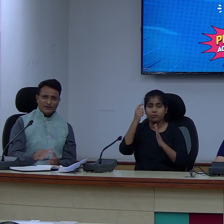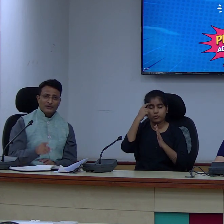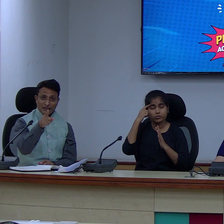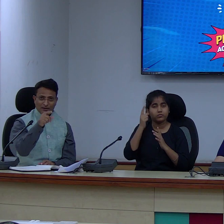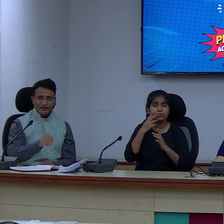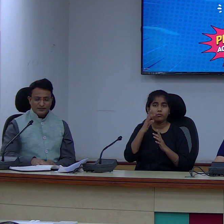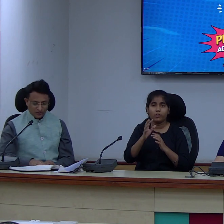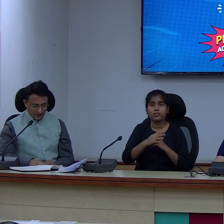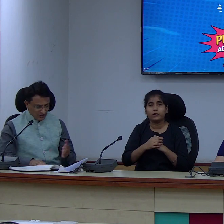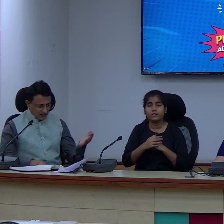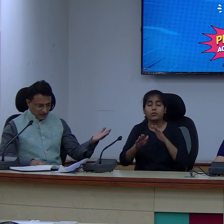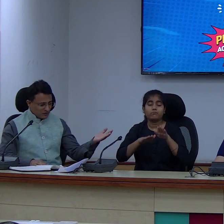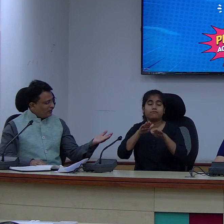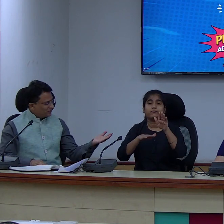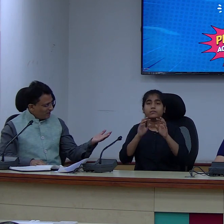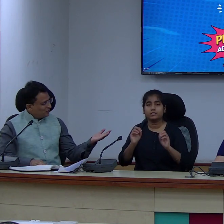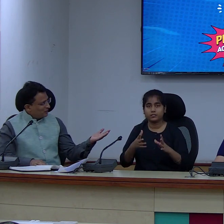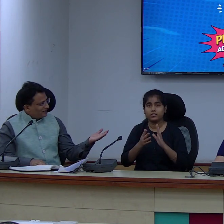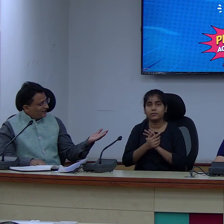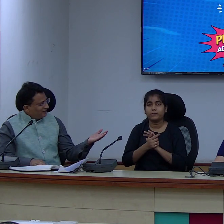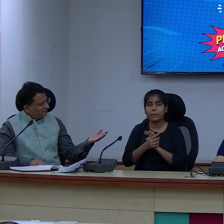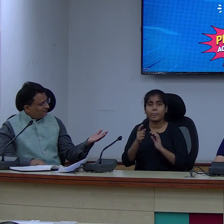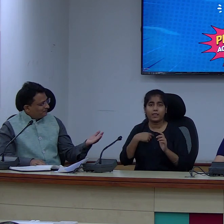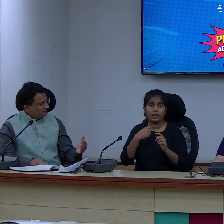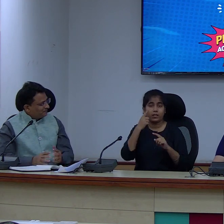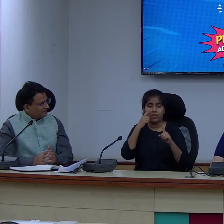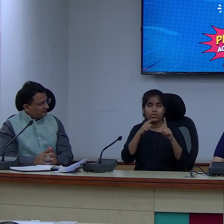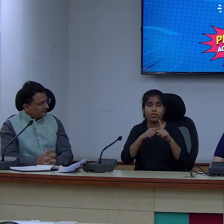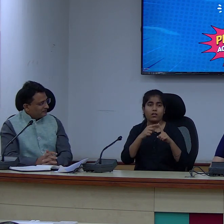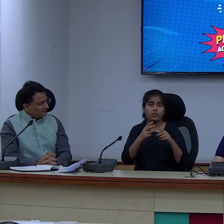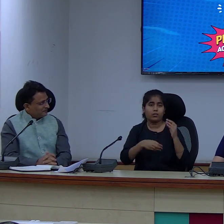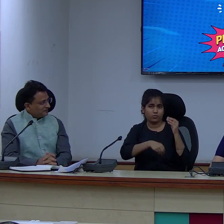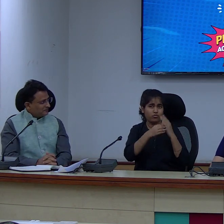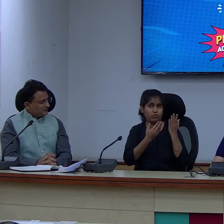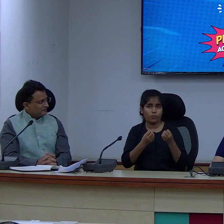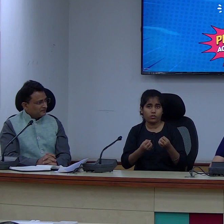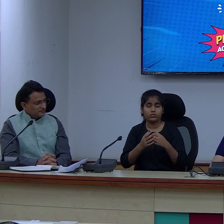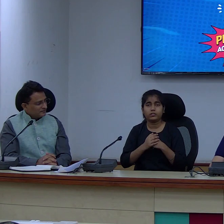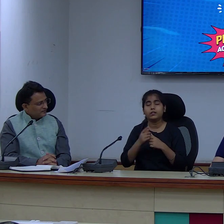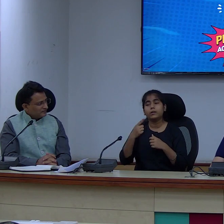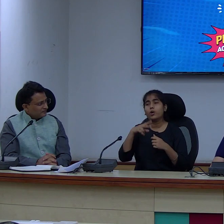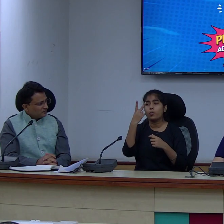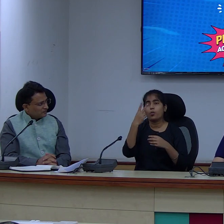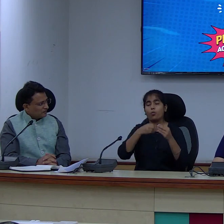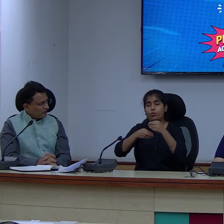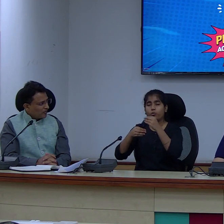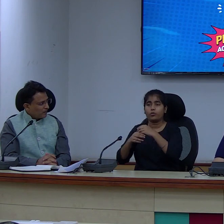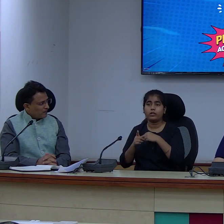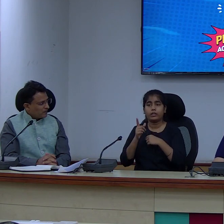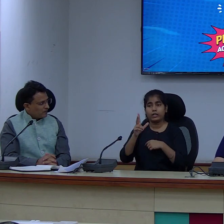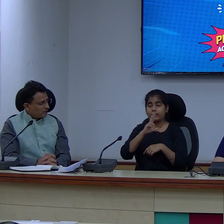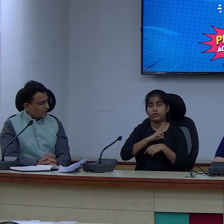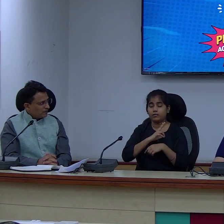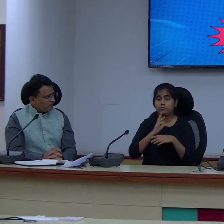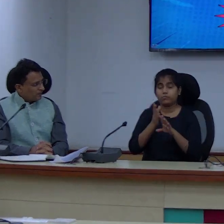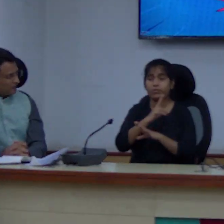की वजह से हम इस चीज़ को बिल्कुल भी नहीं कर पाए। एक एक चीज़ जो यहाँ पर कही गई है उसको सूक्ष्मता से सोचने की आवश्यकता है और 10 कदम आगे बढ़कर करने की ज़रूरत है। मिस